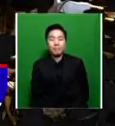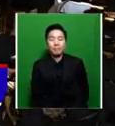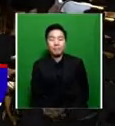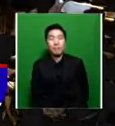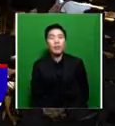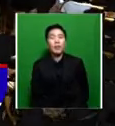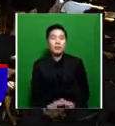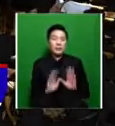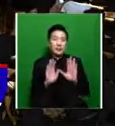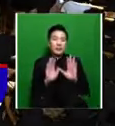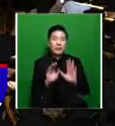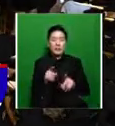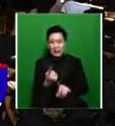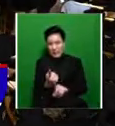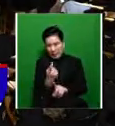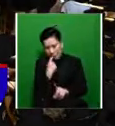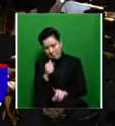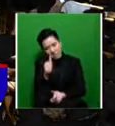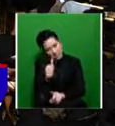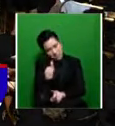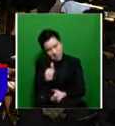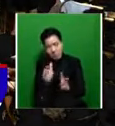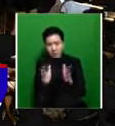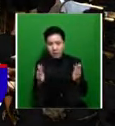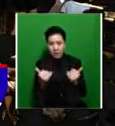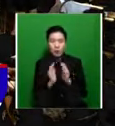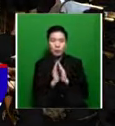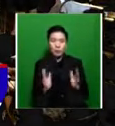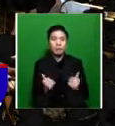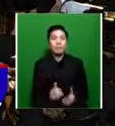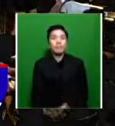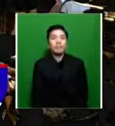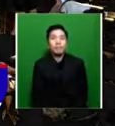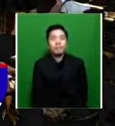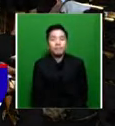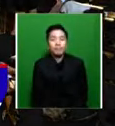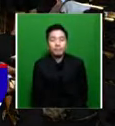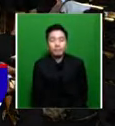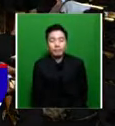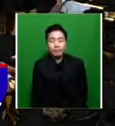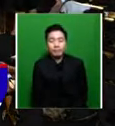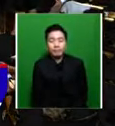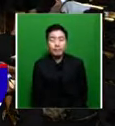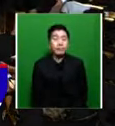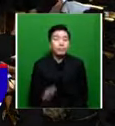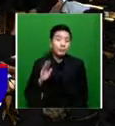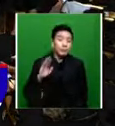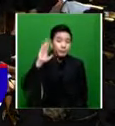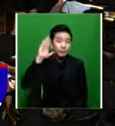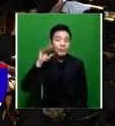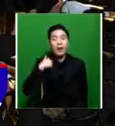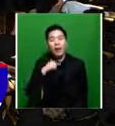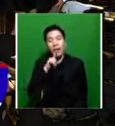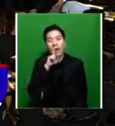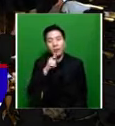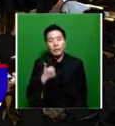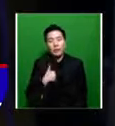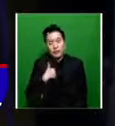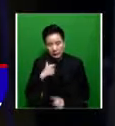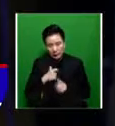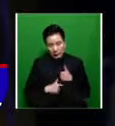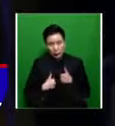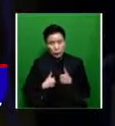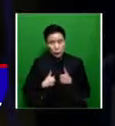ขอบคุณนะครับคำถามท่านดีมากเลยนะครับ เชิญค่ะ คือมีบางท่านแจ้งมาว่าตัวเองในเดิน